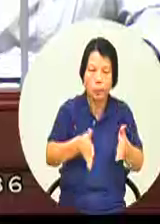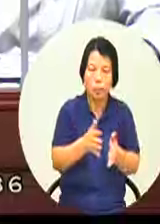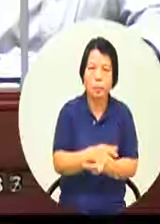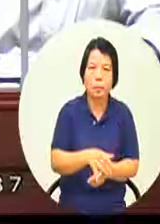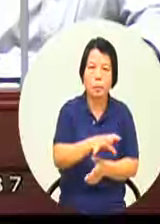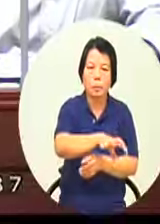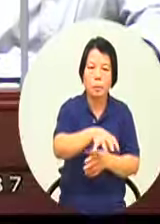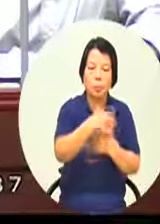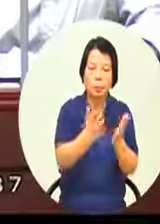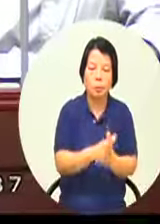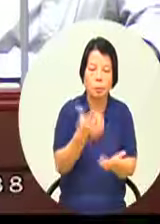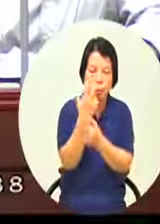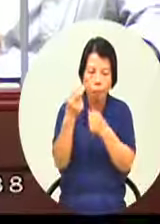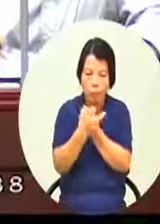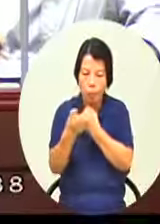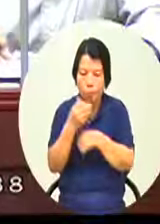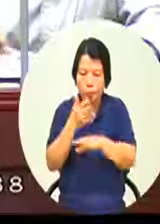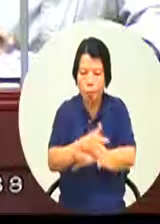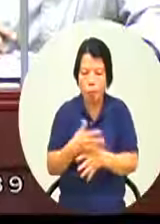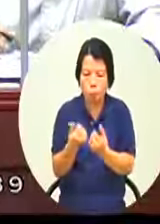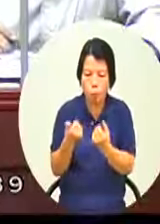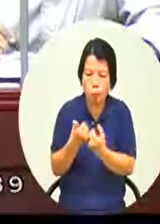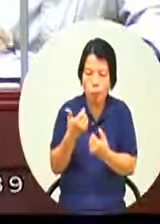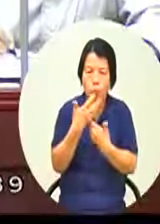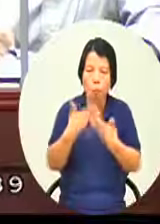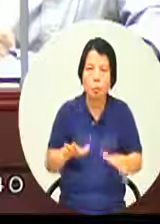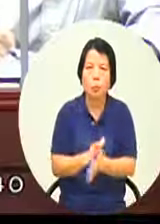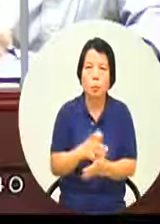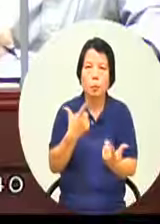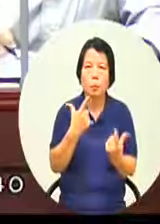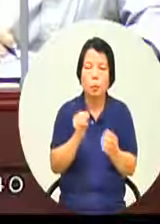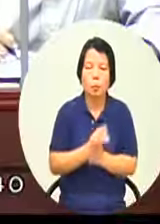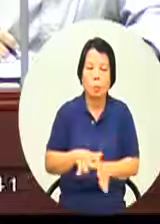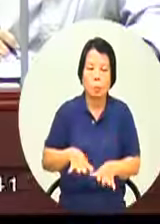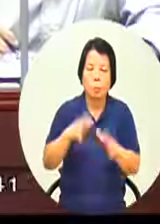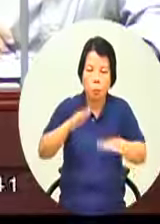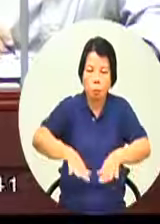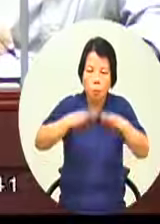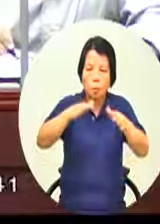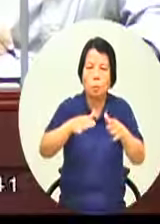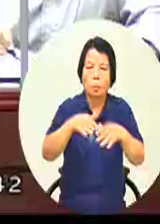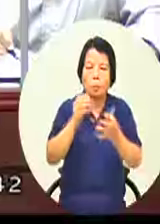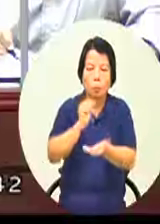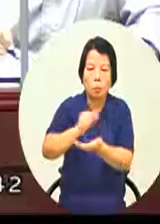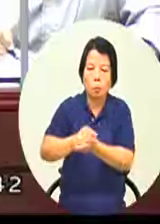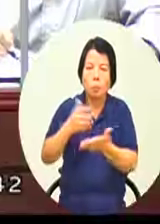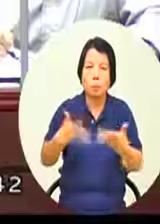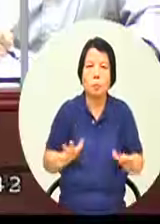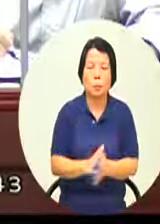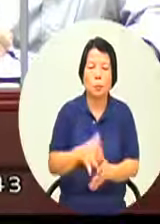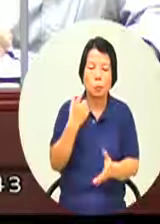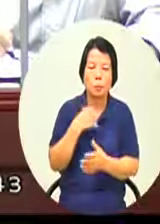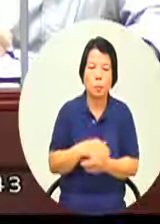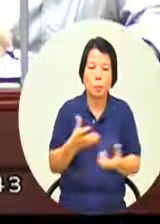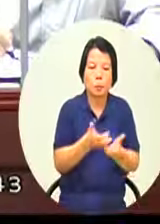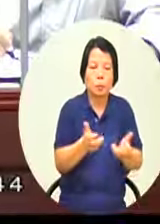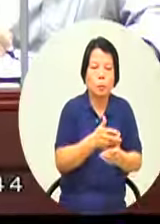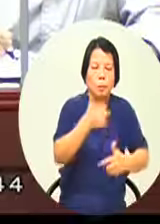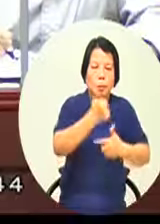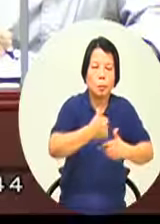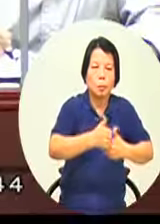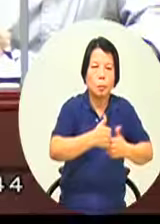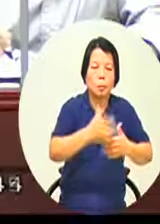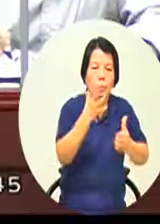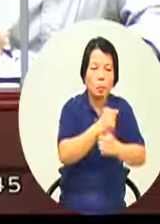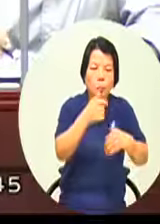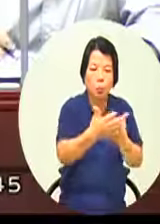去检讨过很多次，那过去的这个淹水记录也非常多。那我们在跟营建署做很多次的现勘，